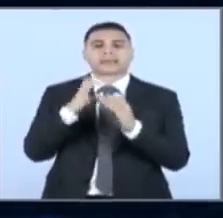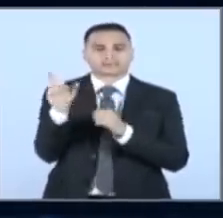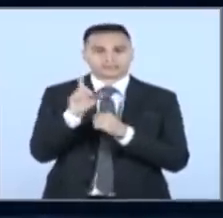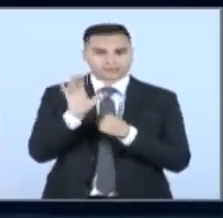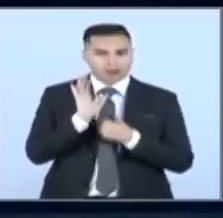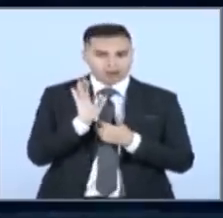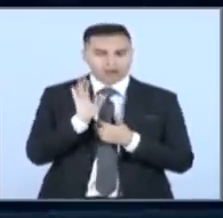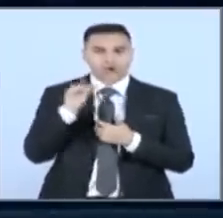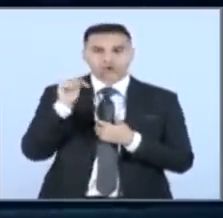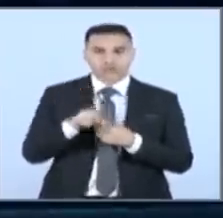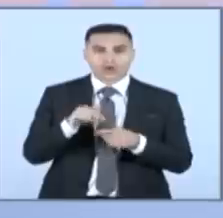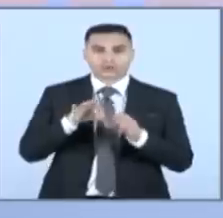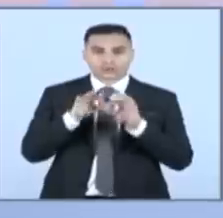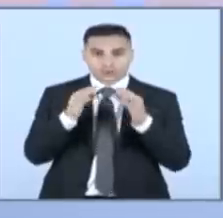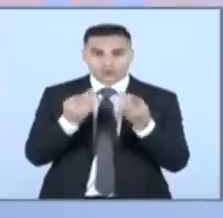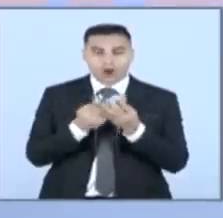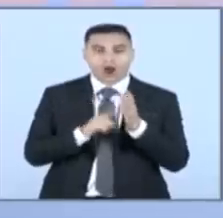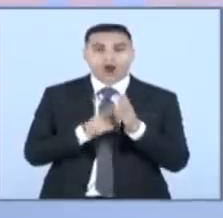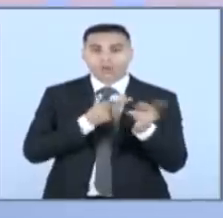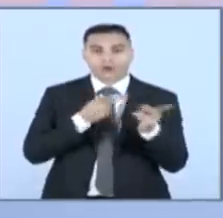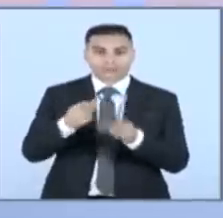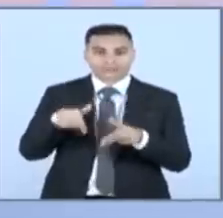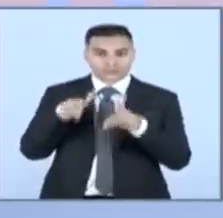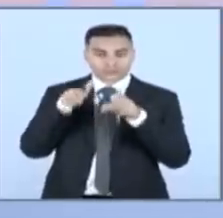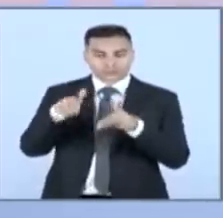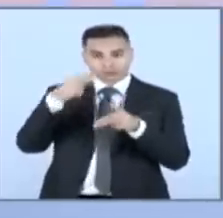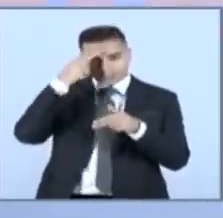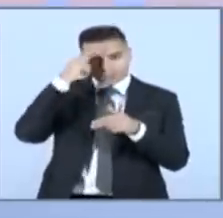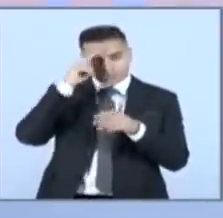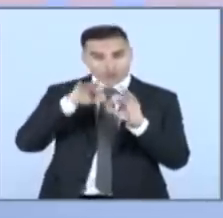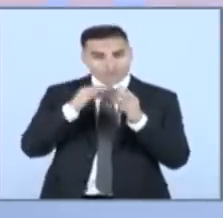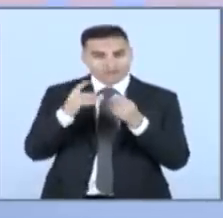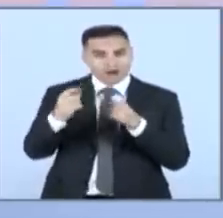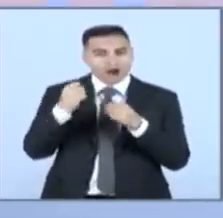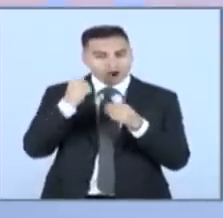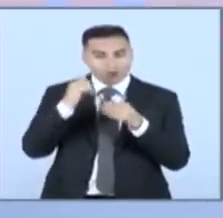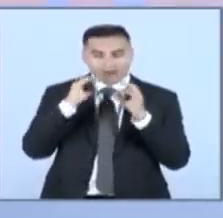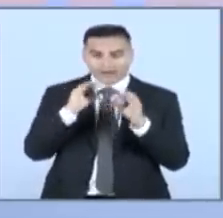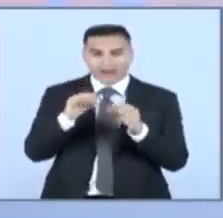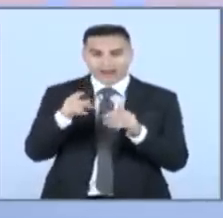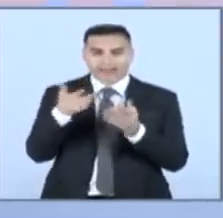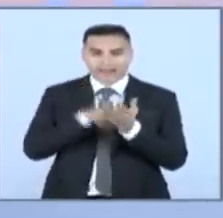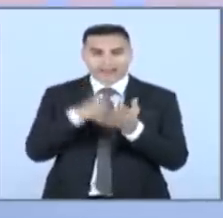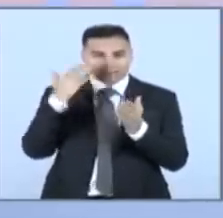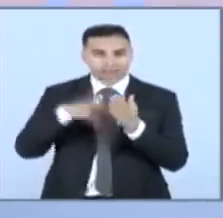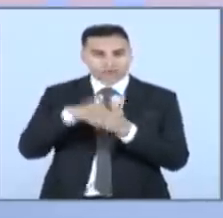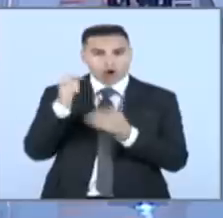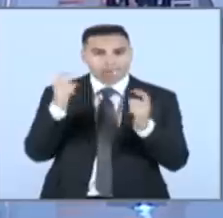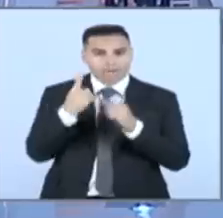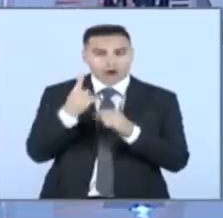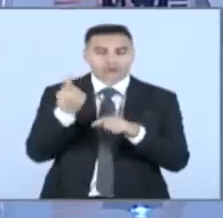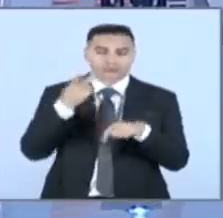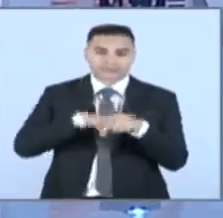نقطة إجابات صحيحة. أول عيلة مشرفانا في الاستوديو فريق قوي معاه ثلاث نقاط، كسبوا